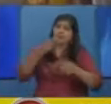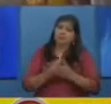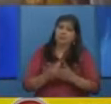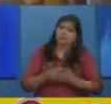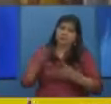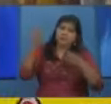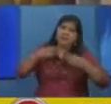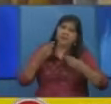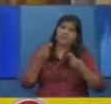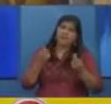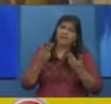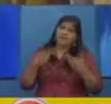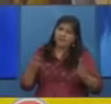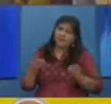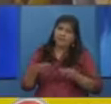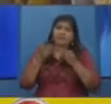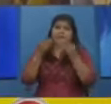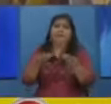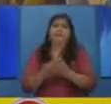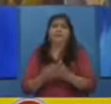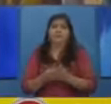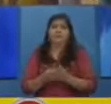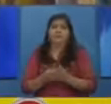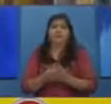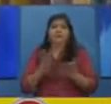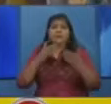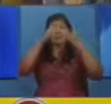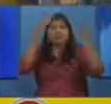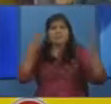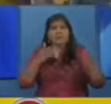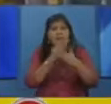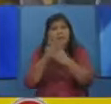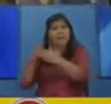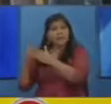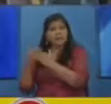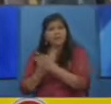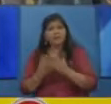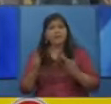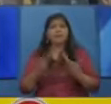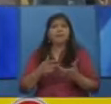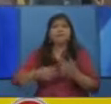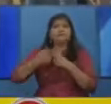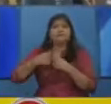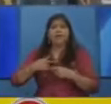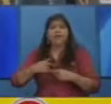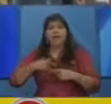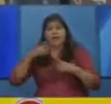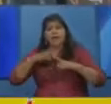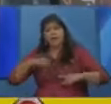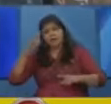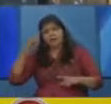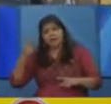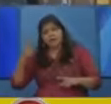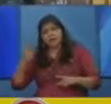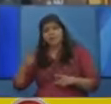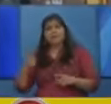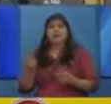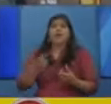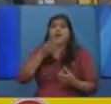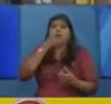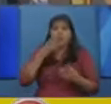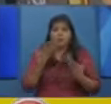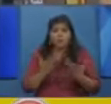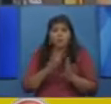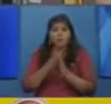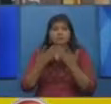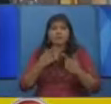कराते हैं। इस लाइब्रेरी में आध्यात्मिक, आयुर्वेदिक उपचार और कई अन्य विषयों से संबंधित